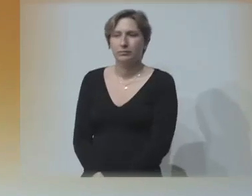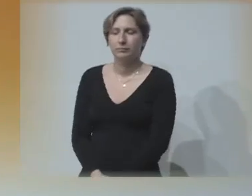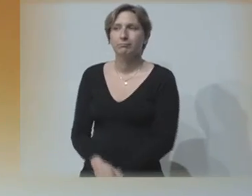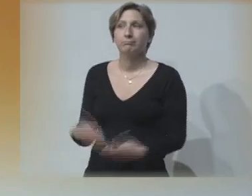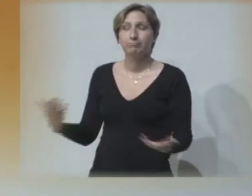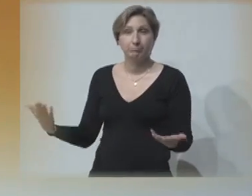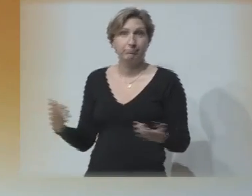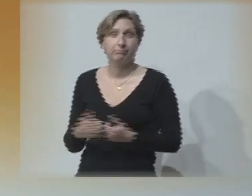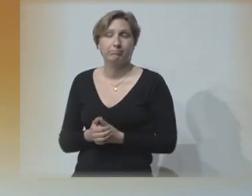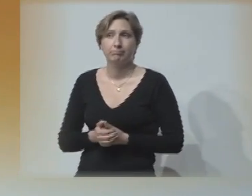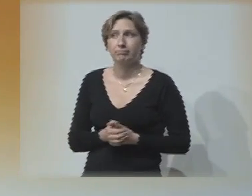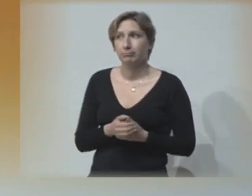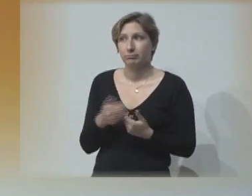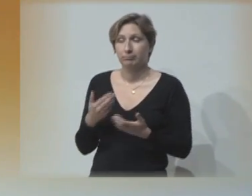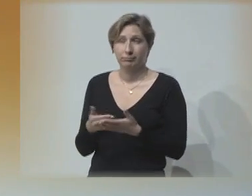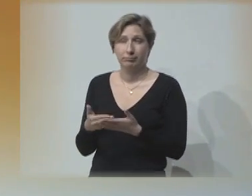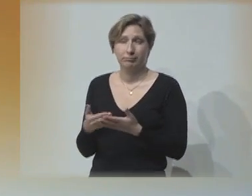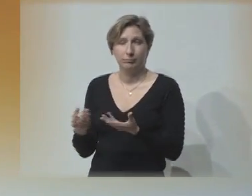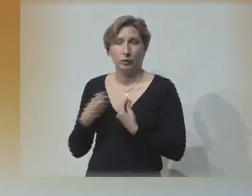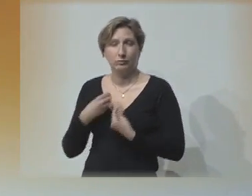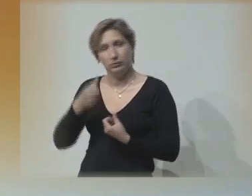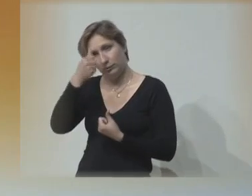Ça nous rappelle qu'aussi